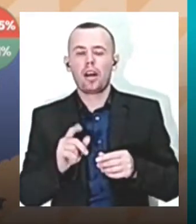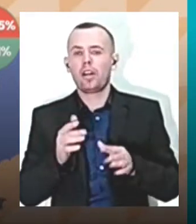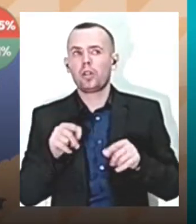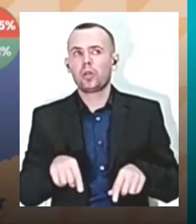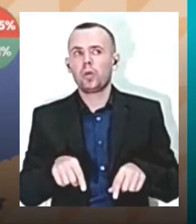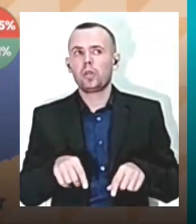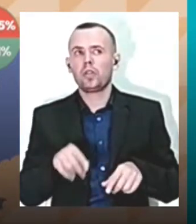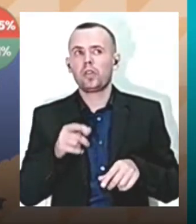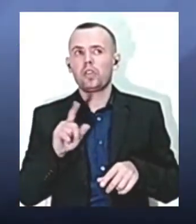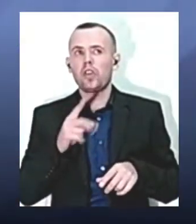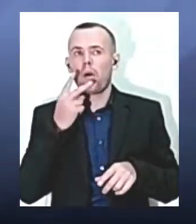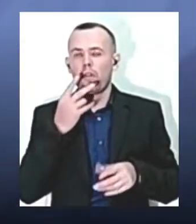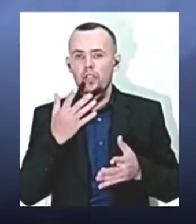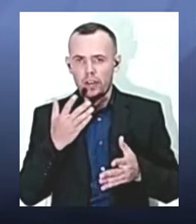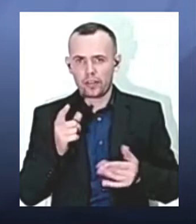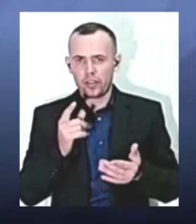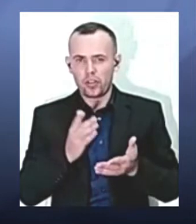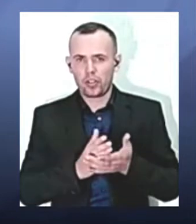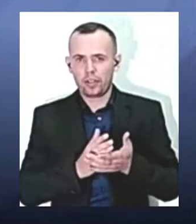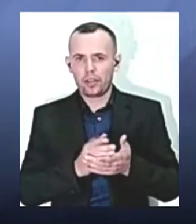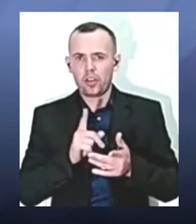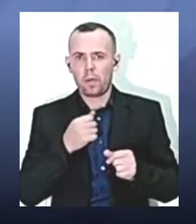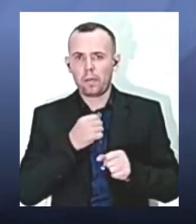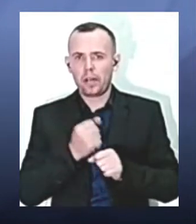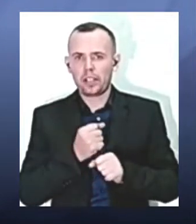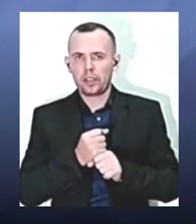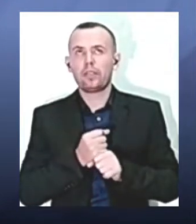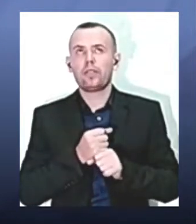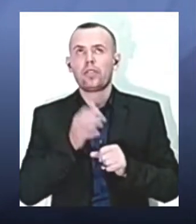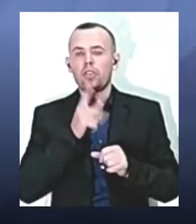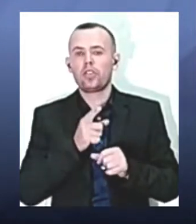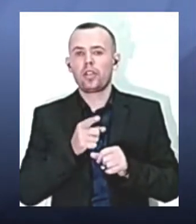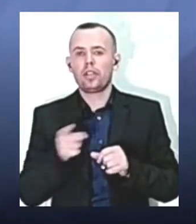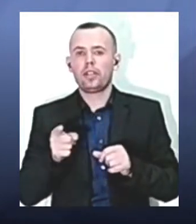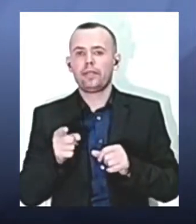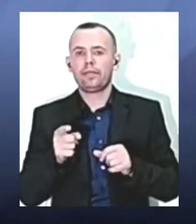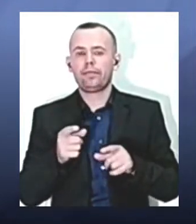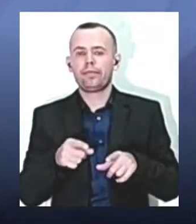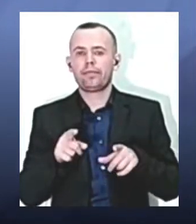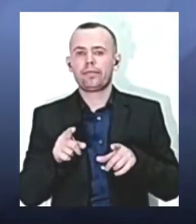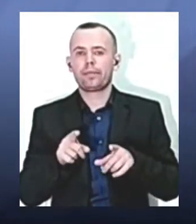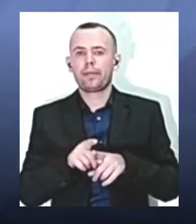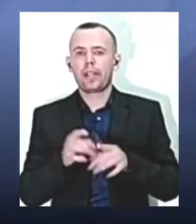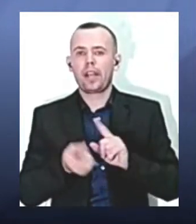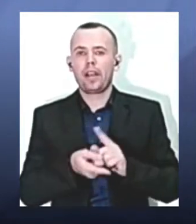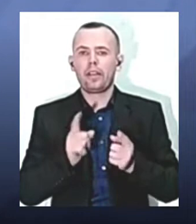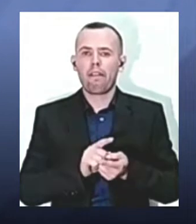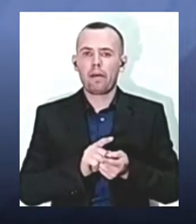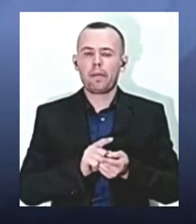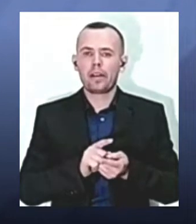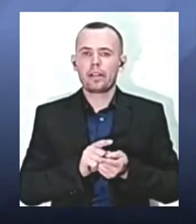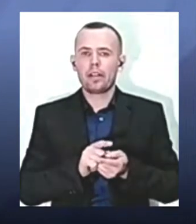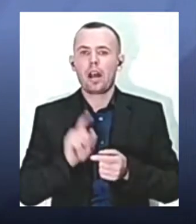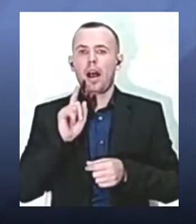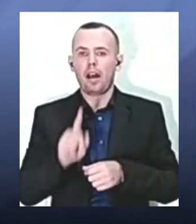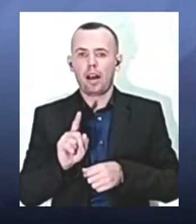воно в житті так не працює, що часто одне зумовлює друге і навпаки. Але це є